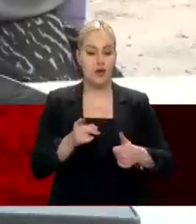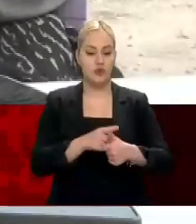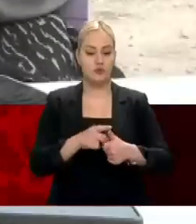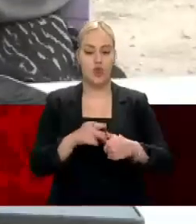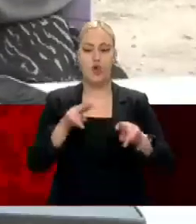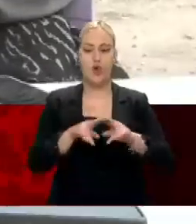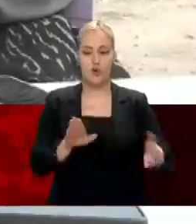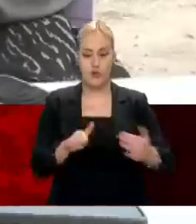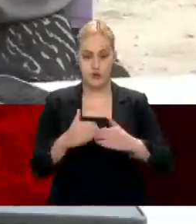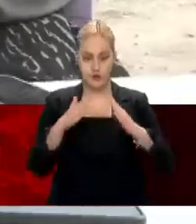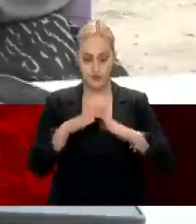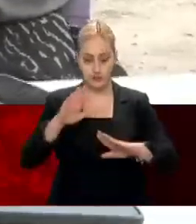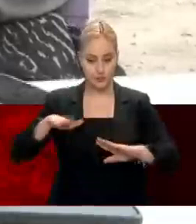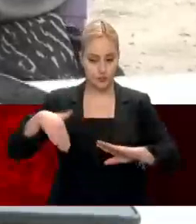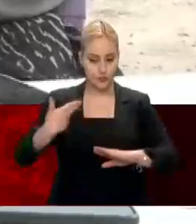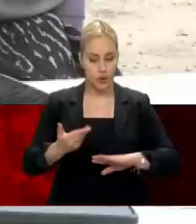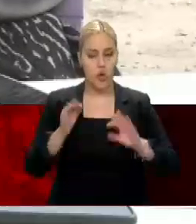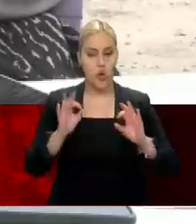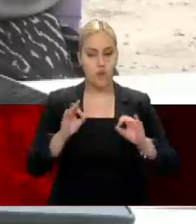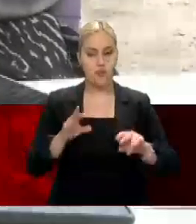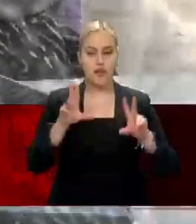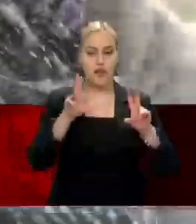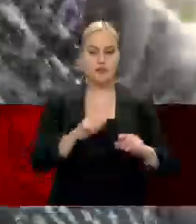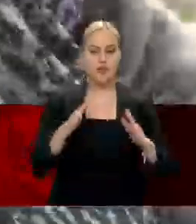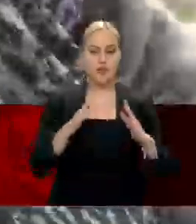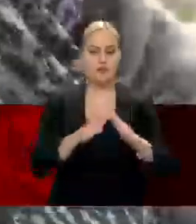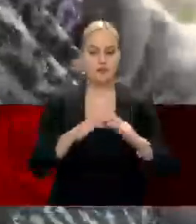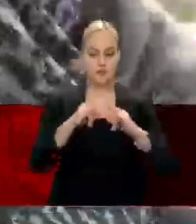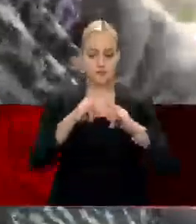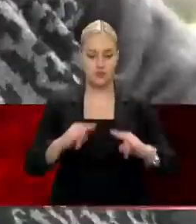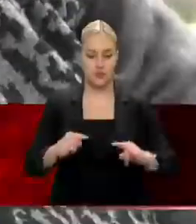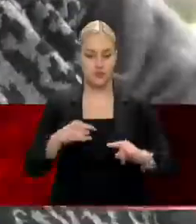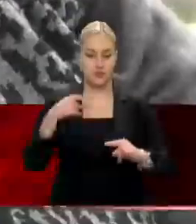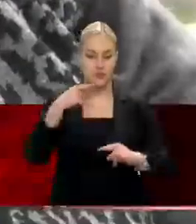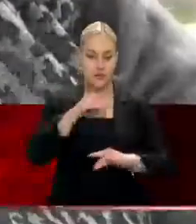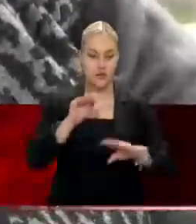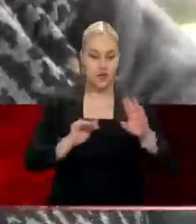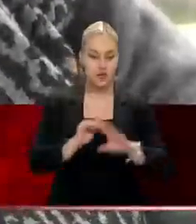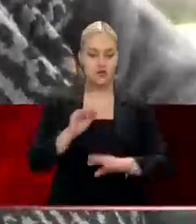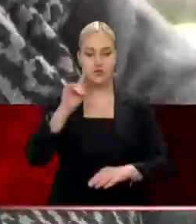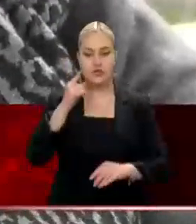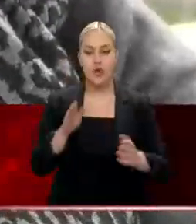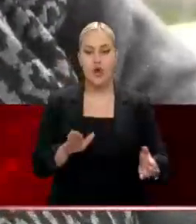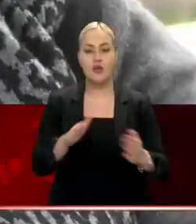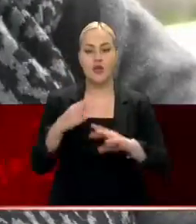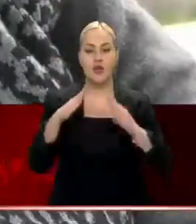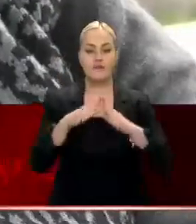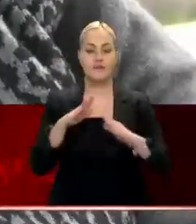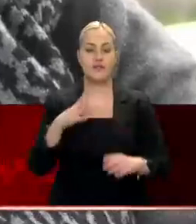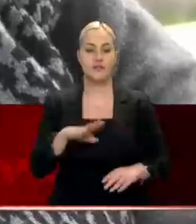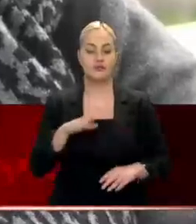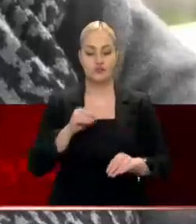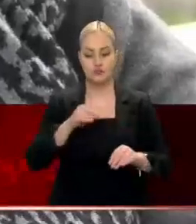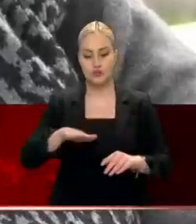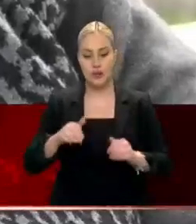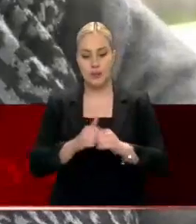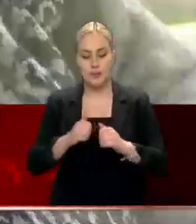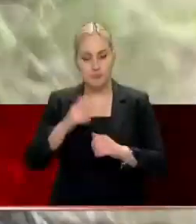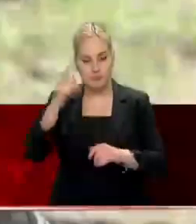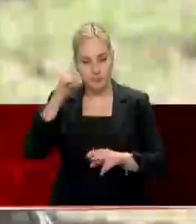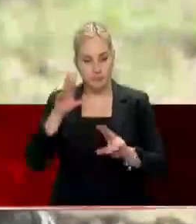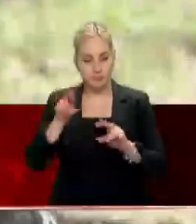konteyner Sonrasında da önemli kalıcı bir ev çadırdayız sadece bir konteyner ev istiyoruz çocuklarımla